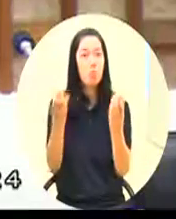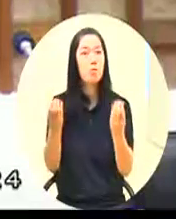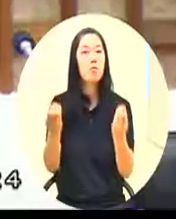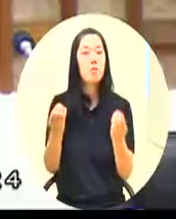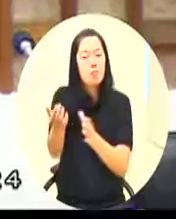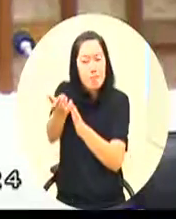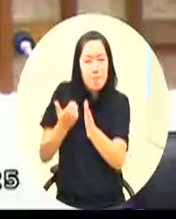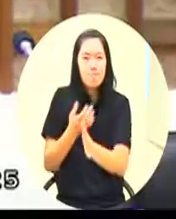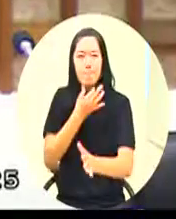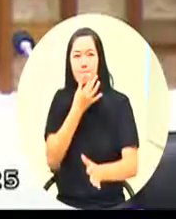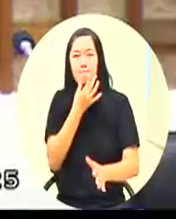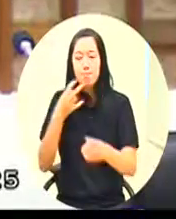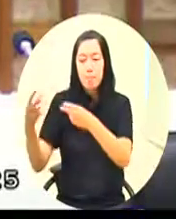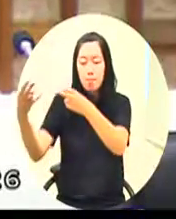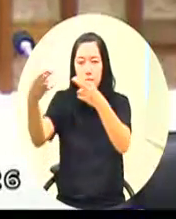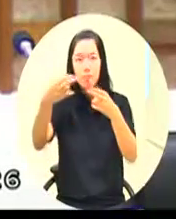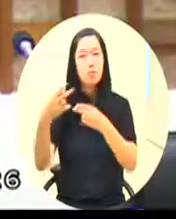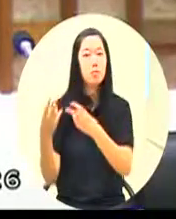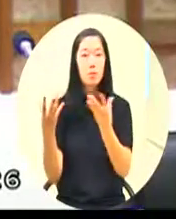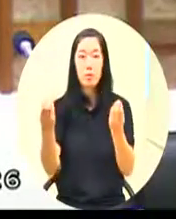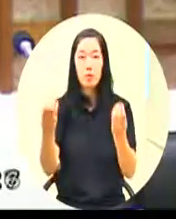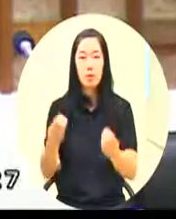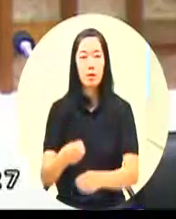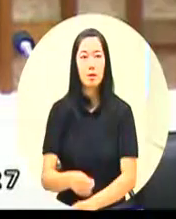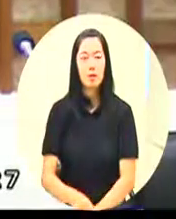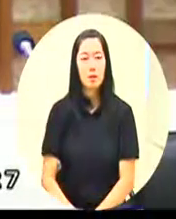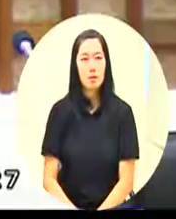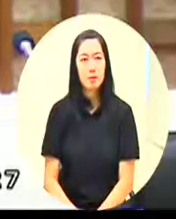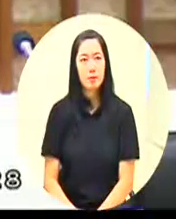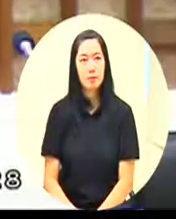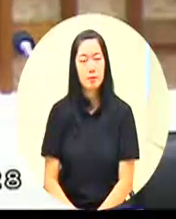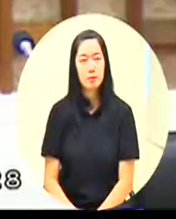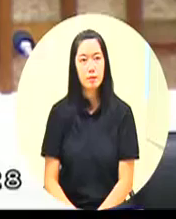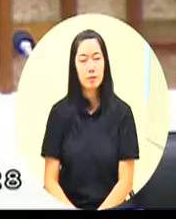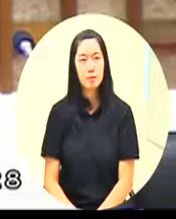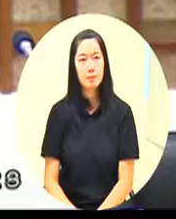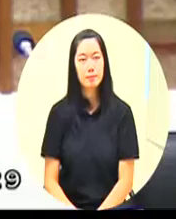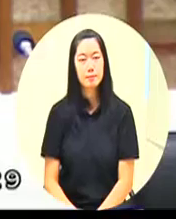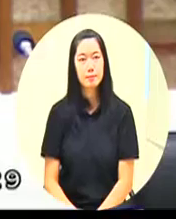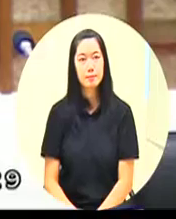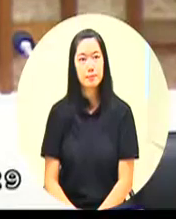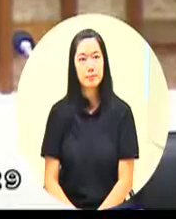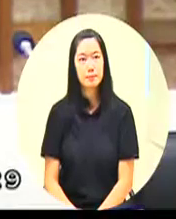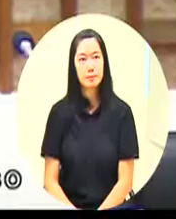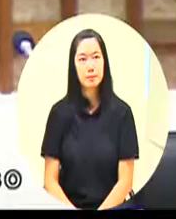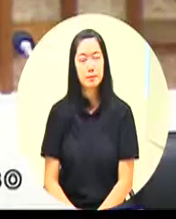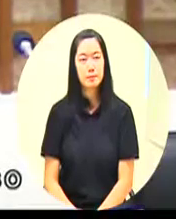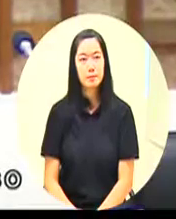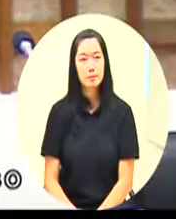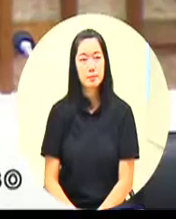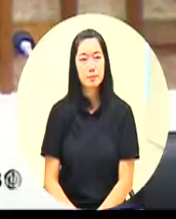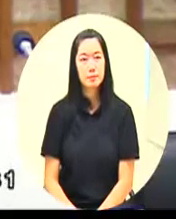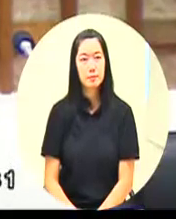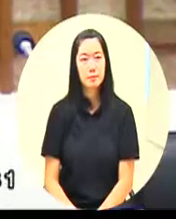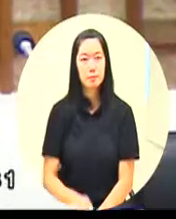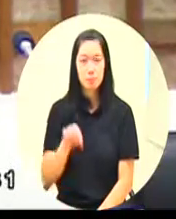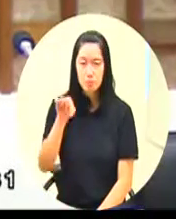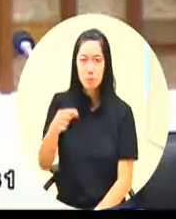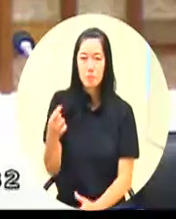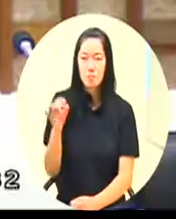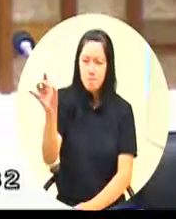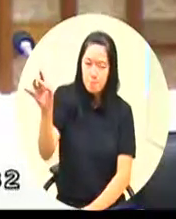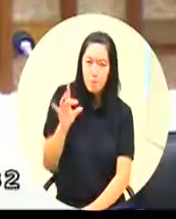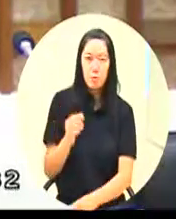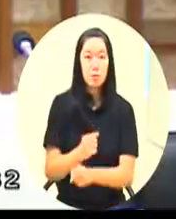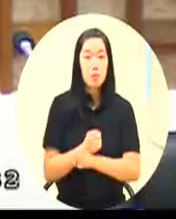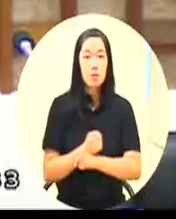绸缪的一个每一个学校大概倒塌的树木都是一样的情形。 对， 这个是一面镜子，这个